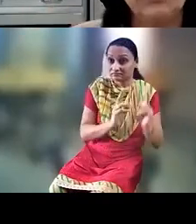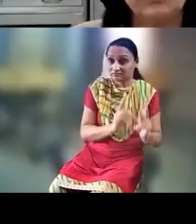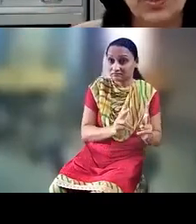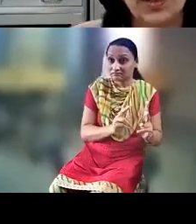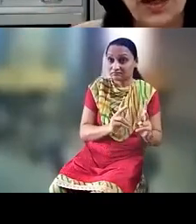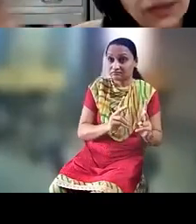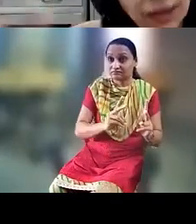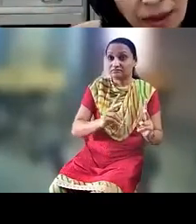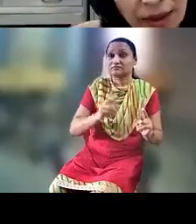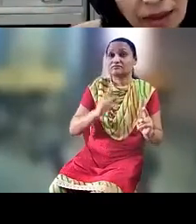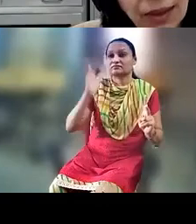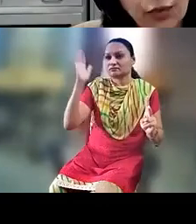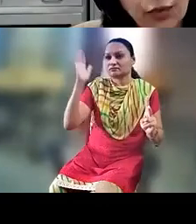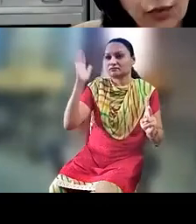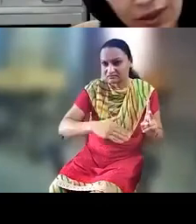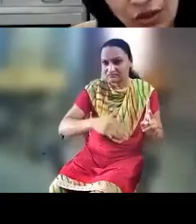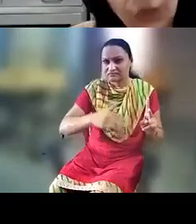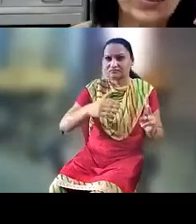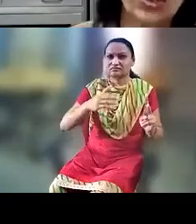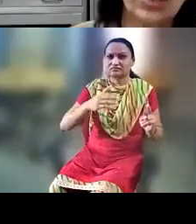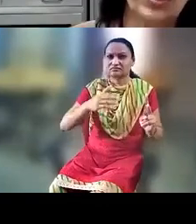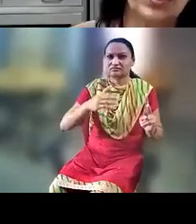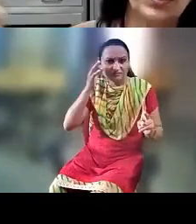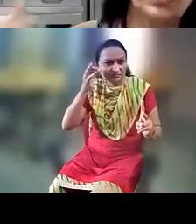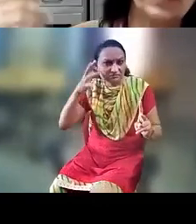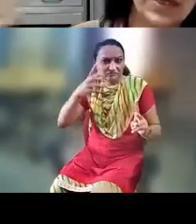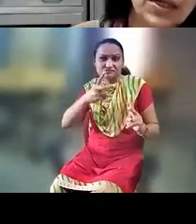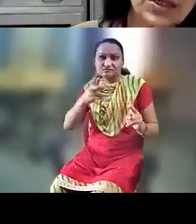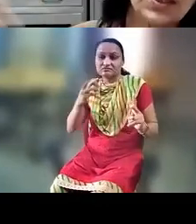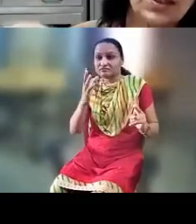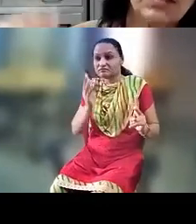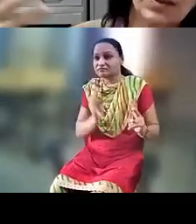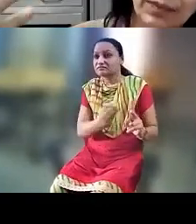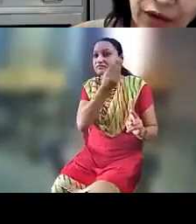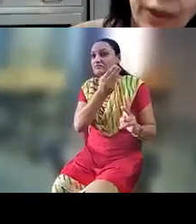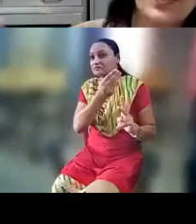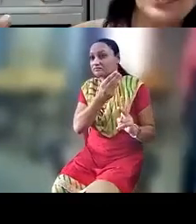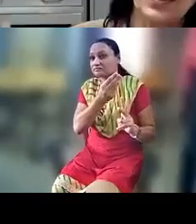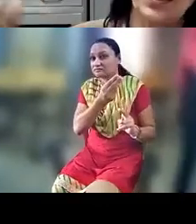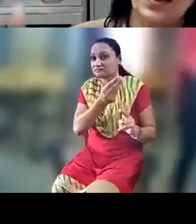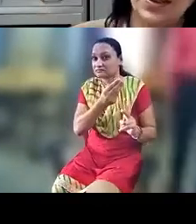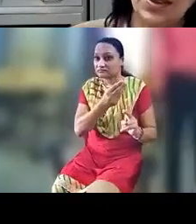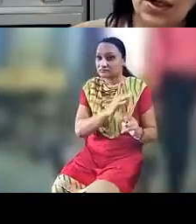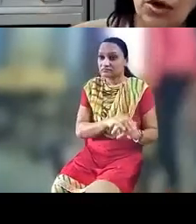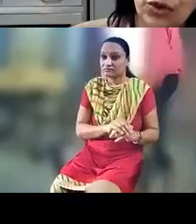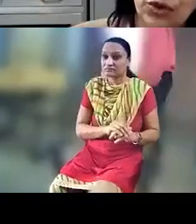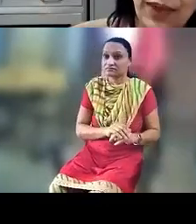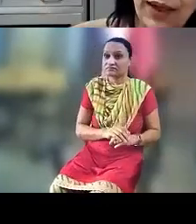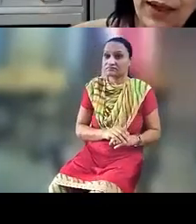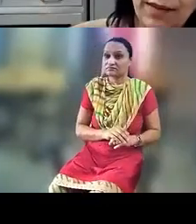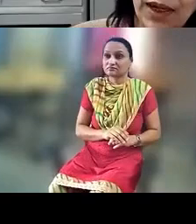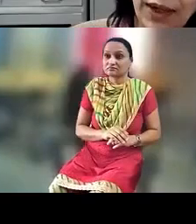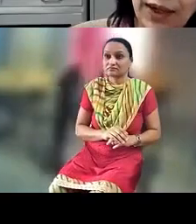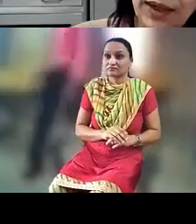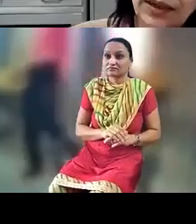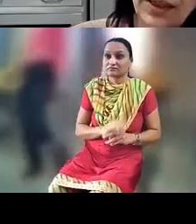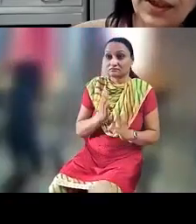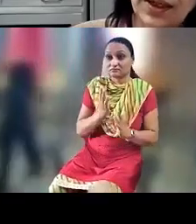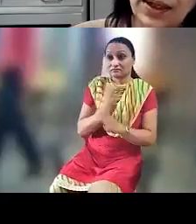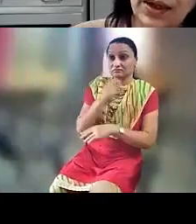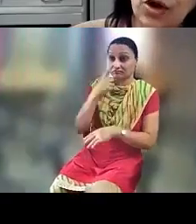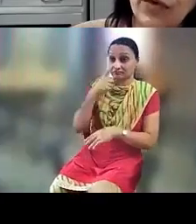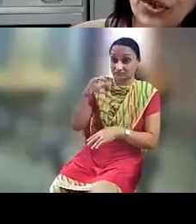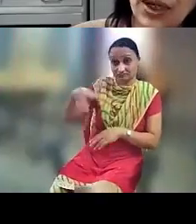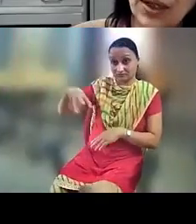थी। ऐसा नहीं था कि सब कुछ बहुत अच्छा ही अच्छा चल रहा था, वायलेंस जहाँ थी वहां काफी बढ़ भी गई थी। और जो पहले माएँ घर से निकल